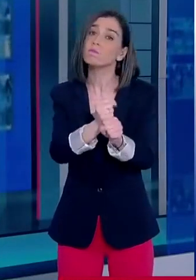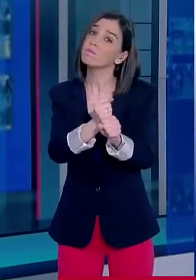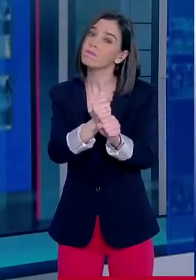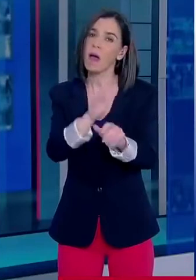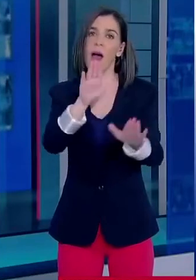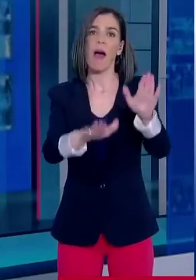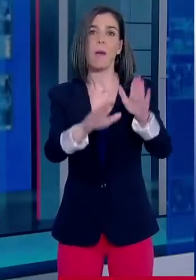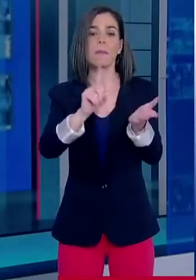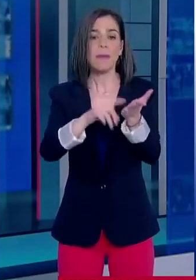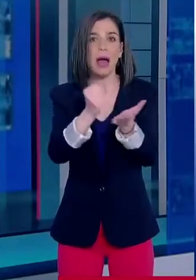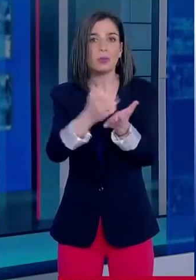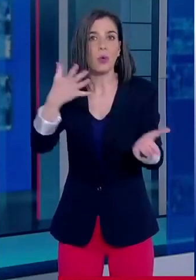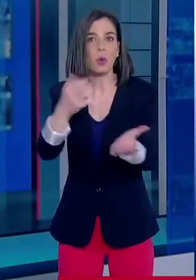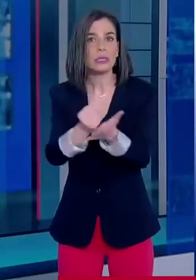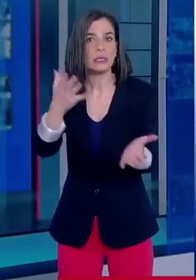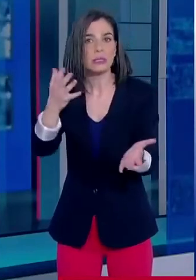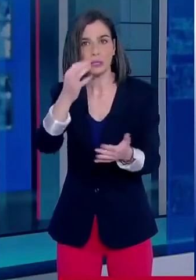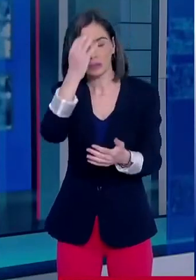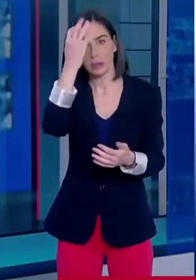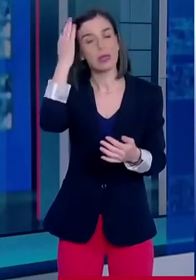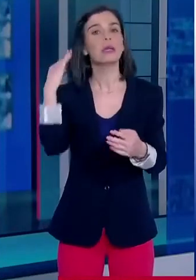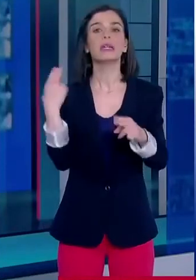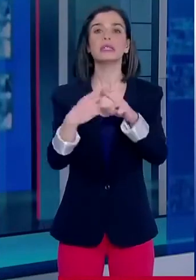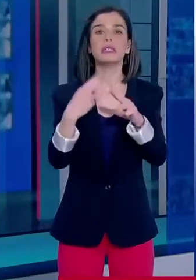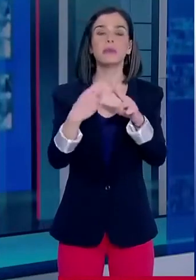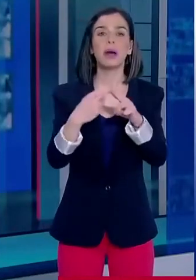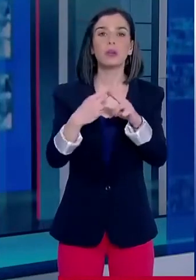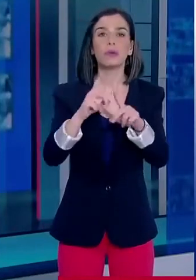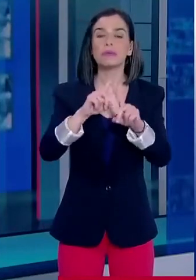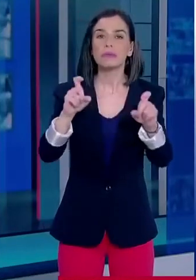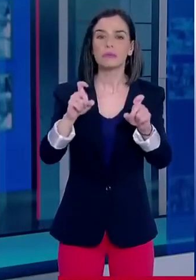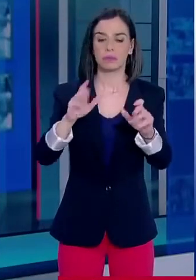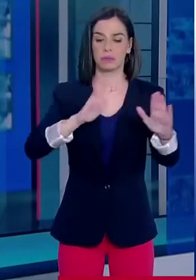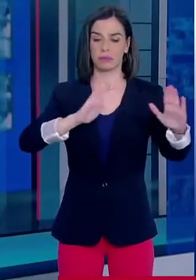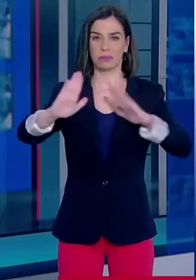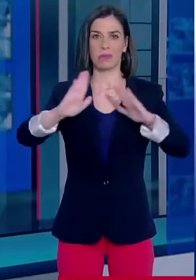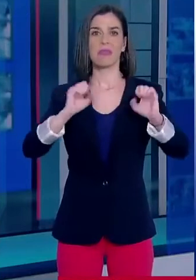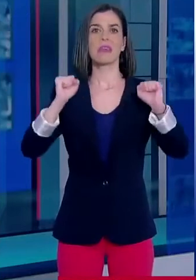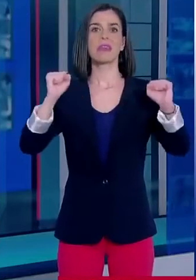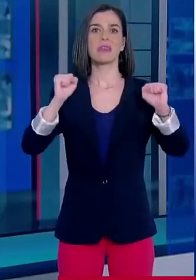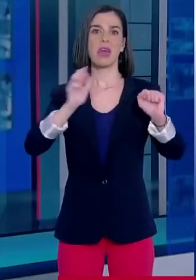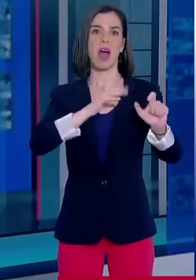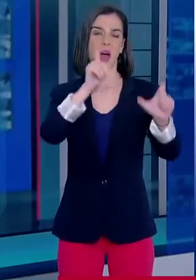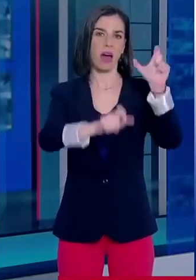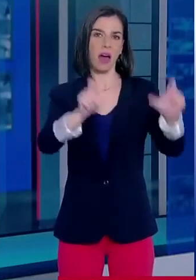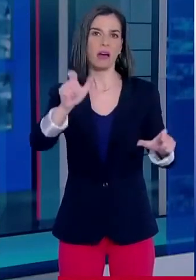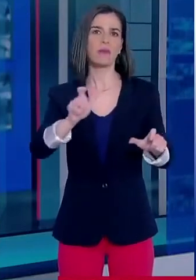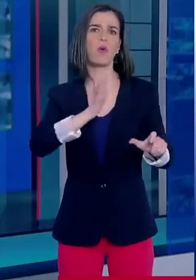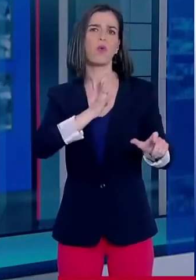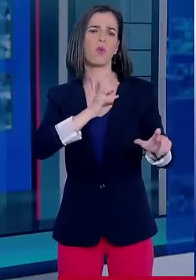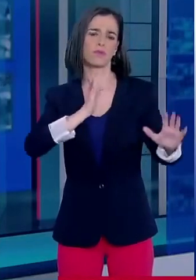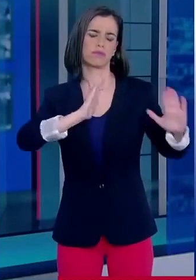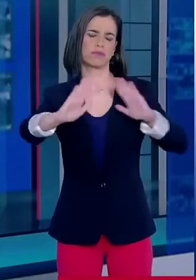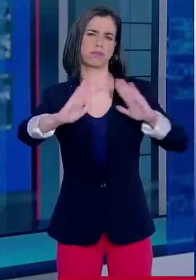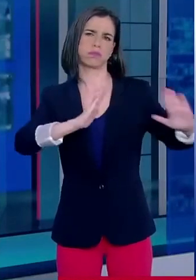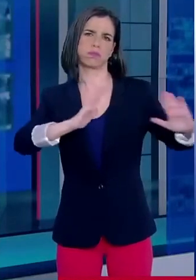θα είναι συνεχής. Το βασικό μέλημα παραμένει σταθερό. Η προστασία της υγείας των πολιτών και της ανθρώπινης ζωής και